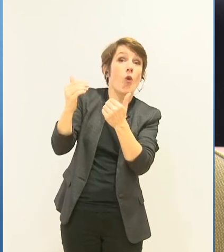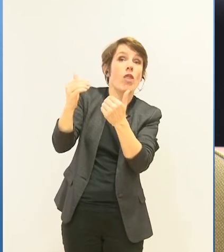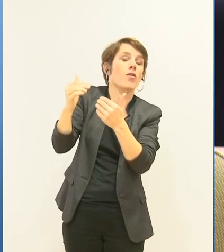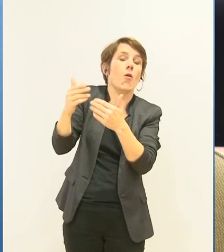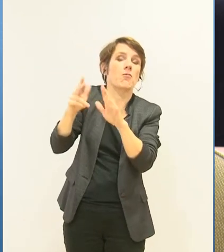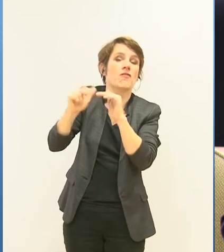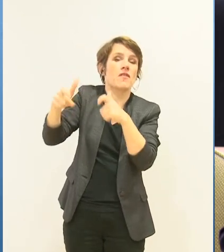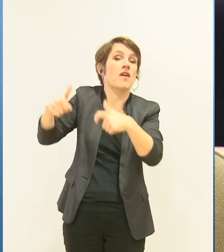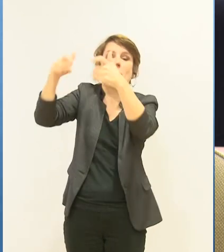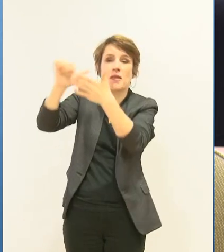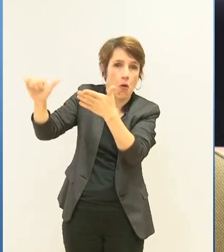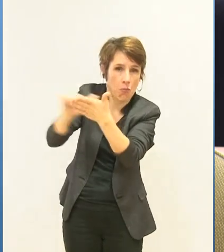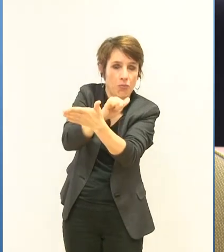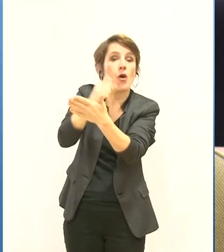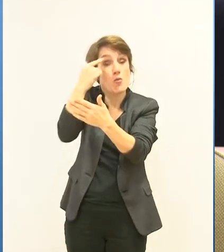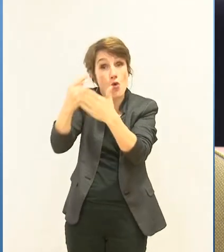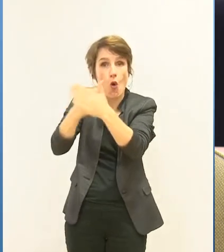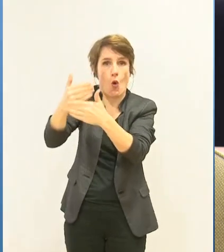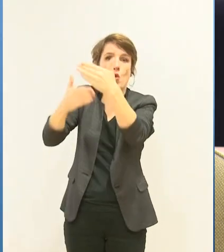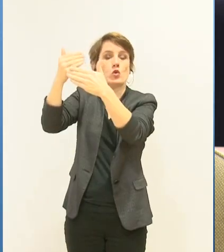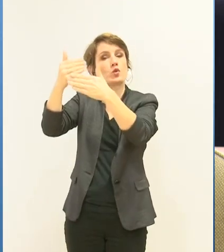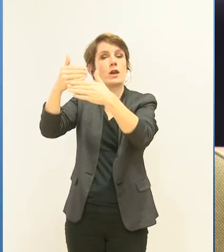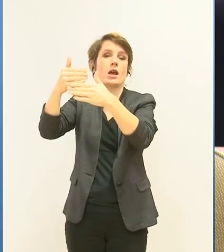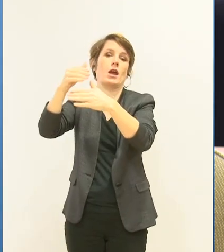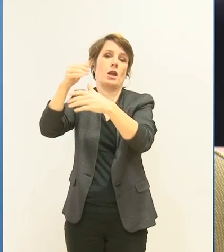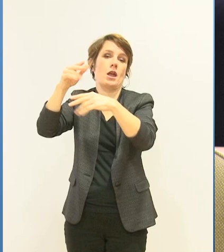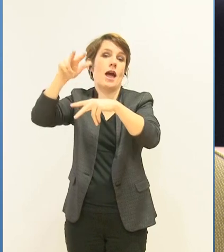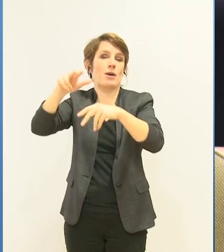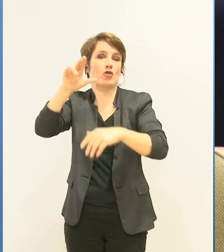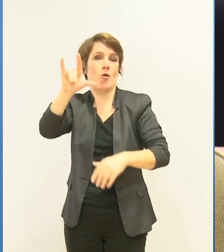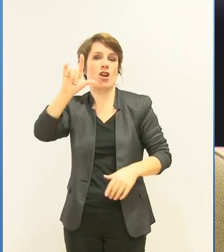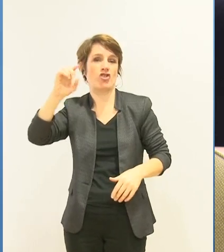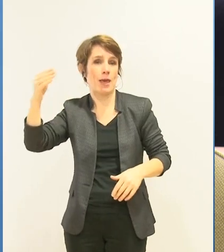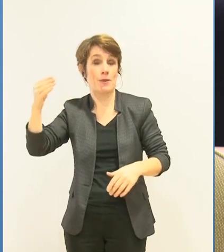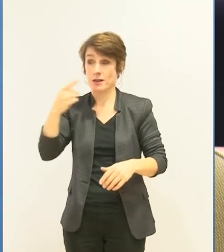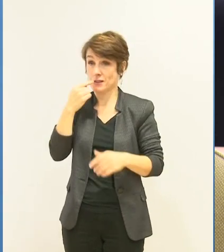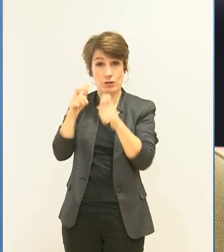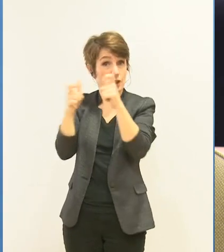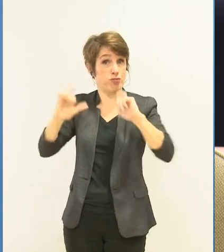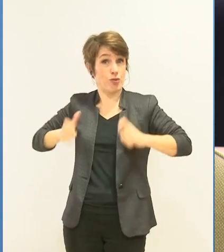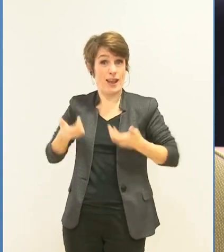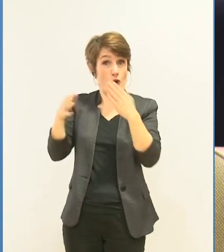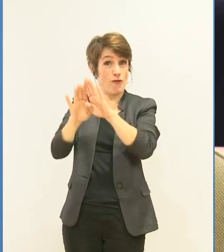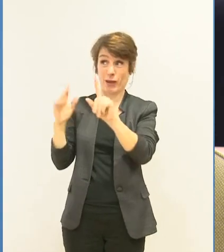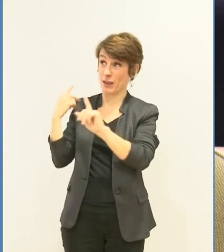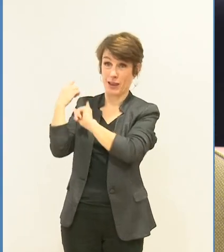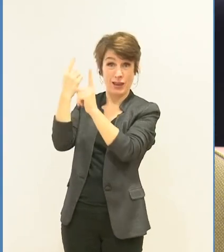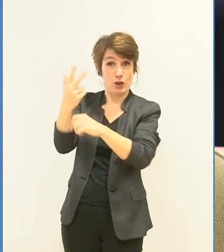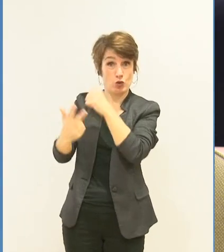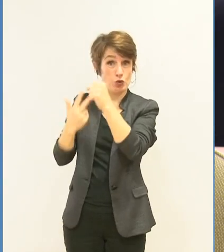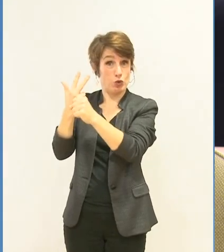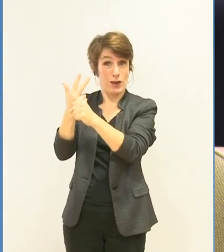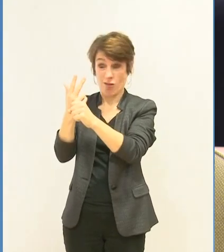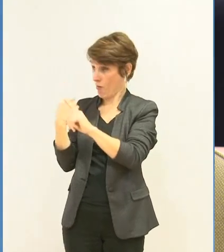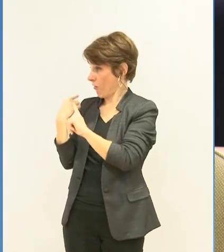sociaux depuis sa fermeture il ya trois ans ces locaux ont été occupées par un groupe de squatteurs qui